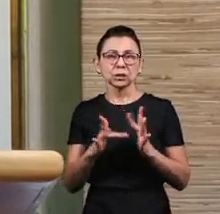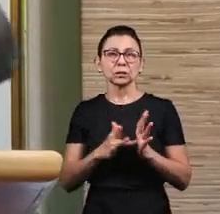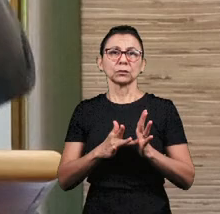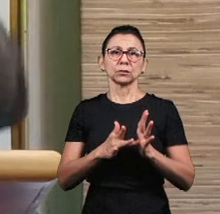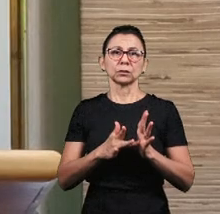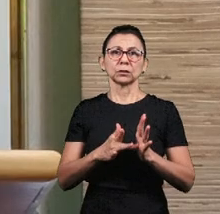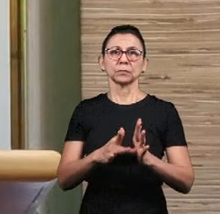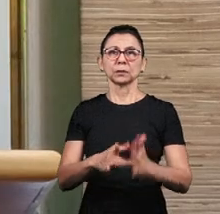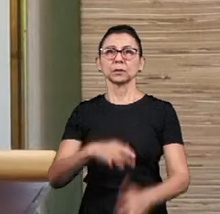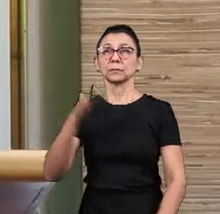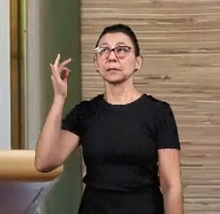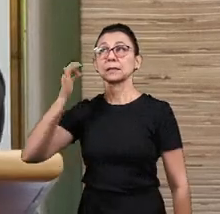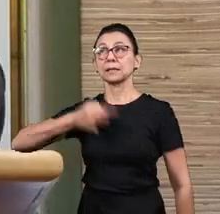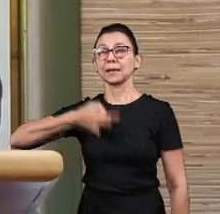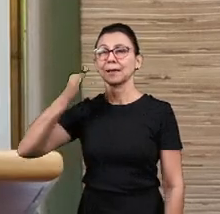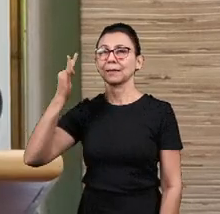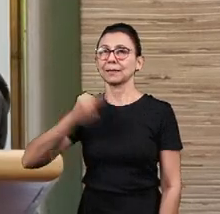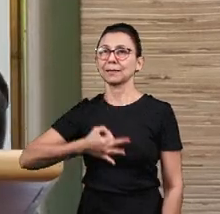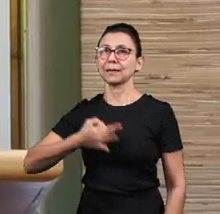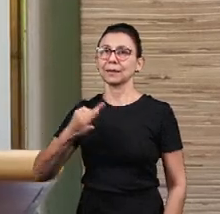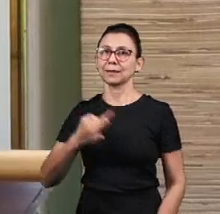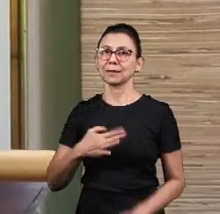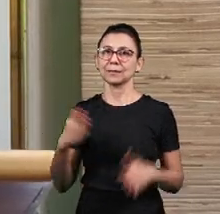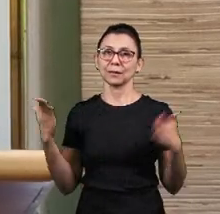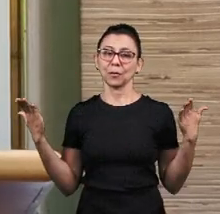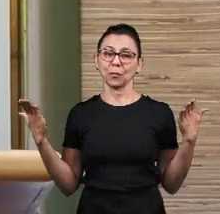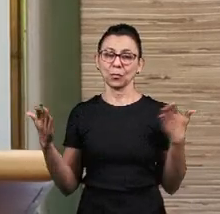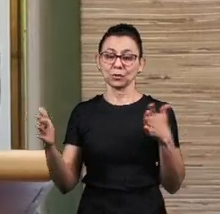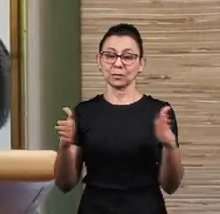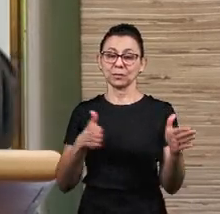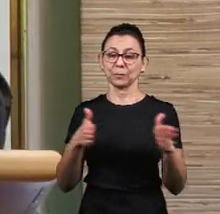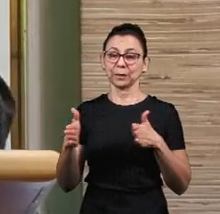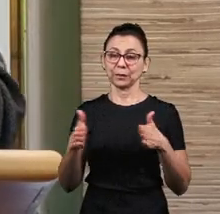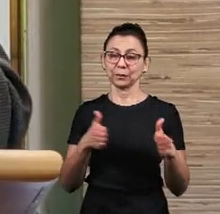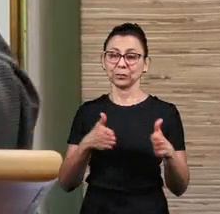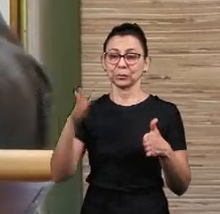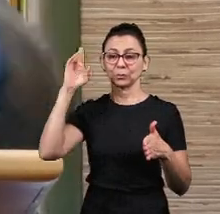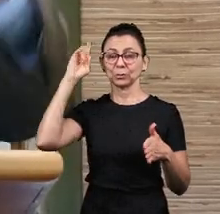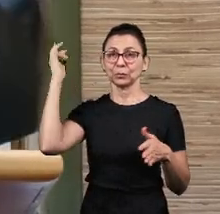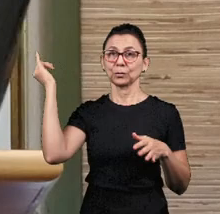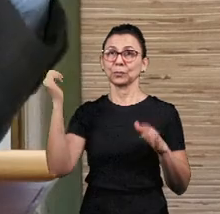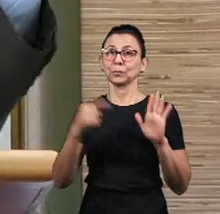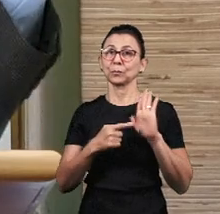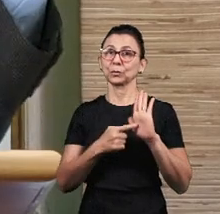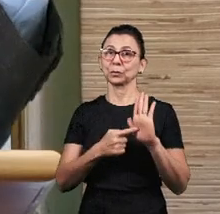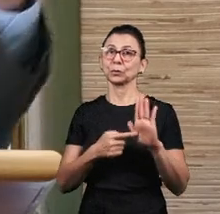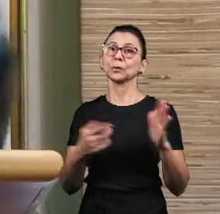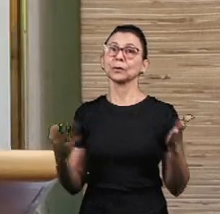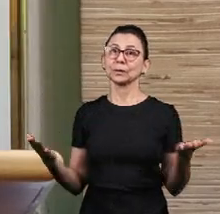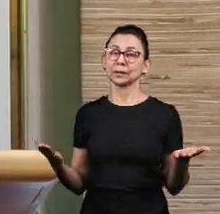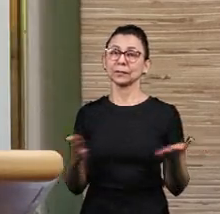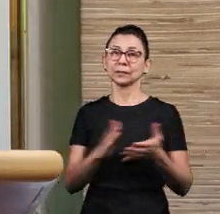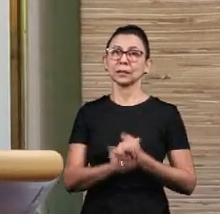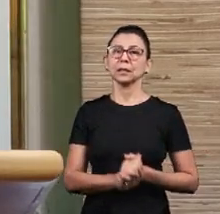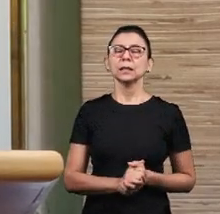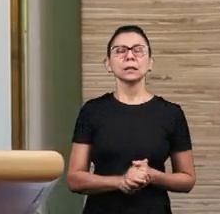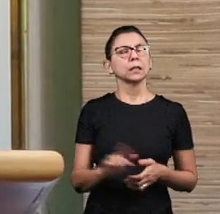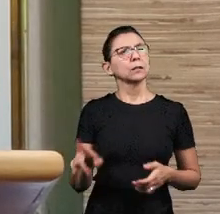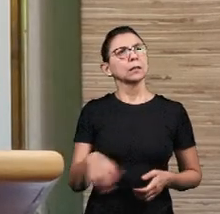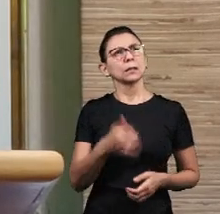certitude absolue qu'on allait vivre ces choses. Mais aujourd'hui, on est avec un ami ici, on l'appelle, l'autre jour il est à